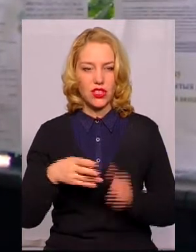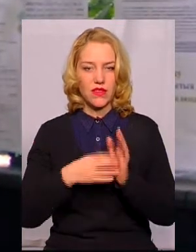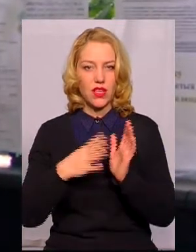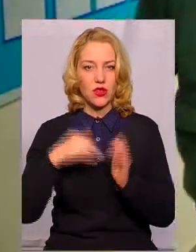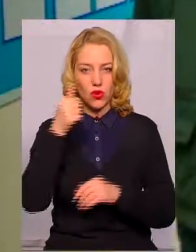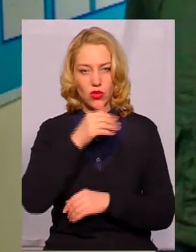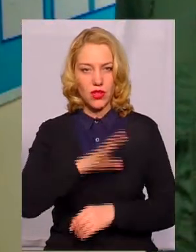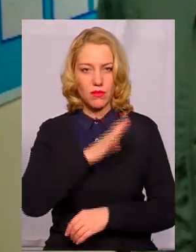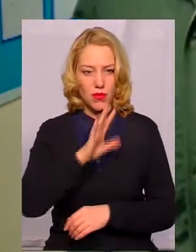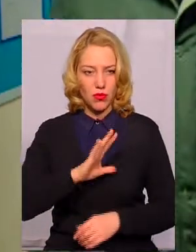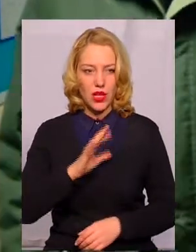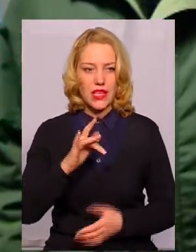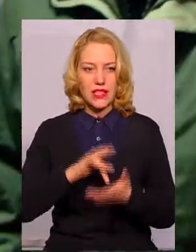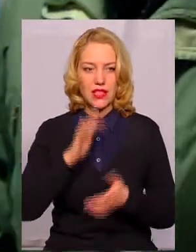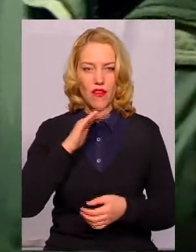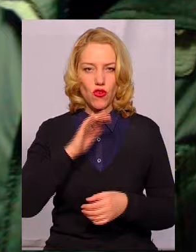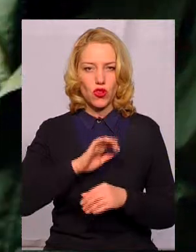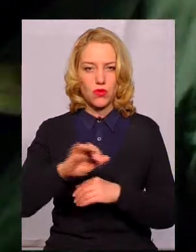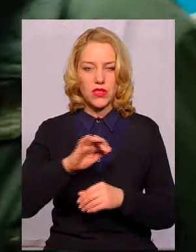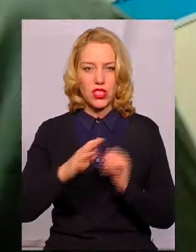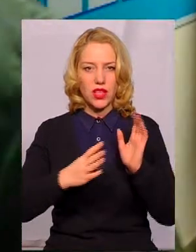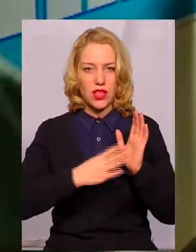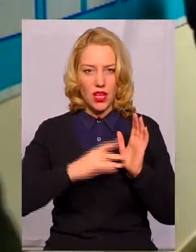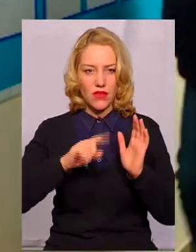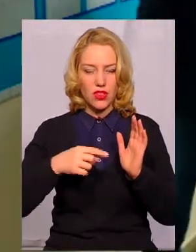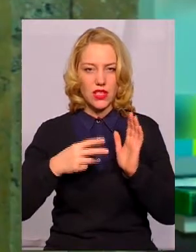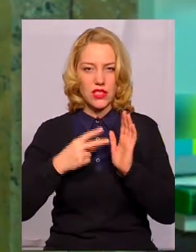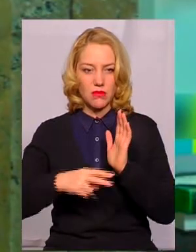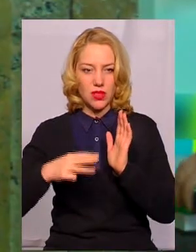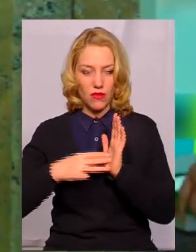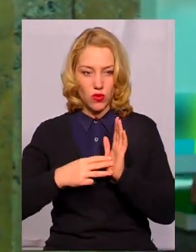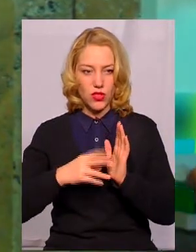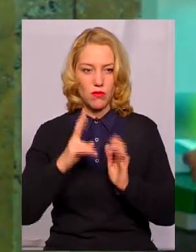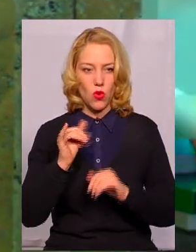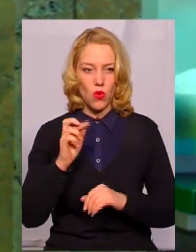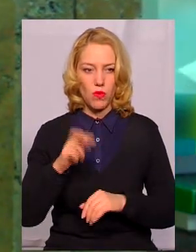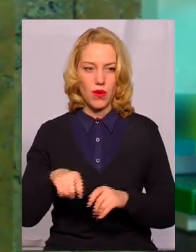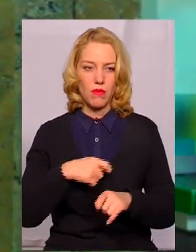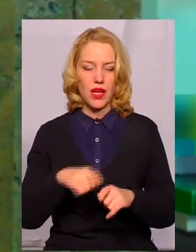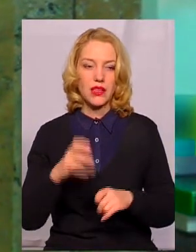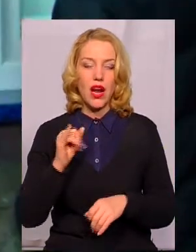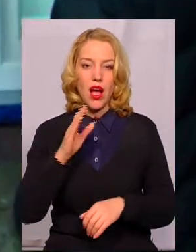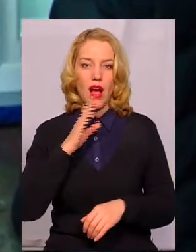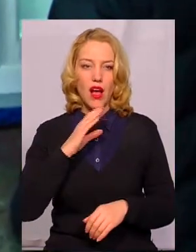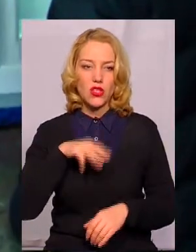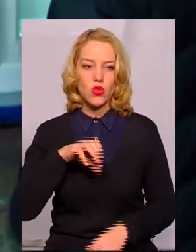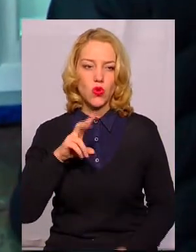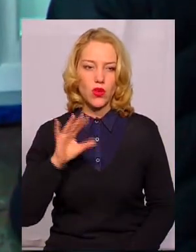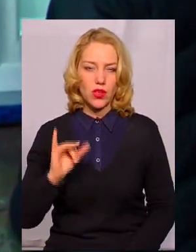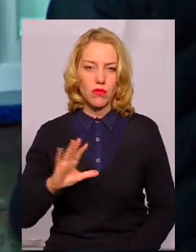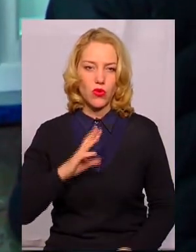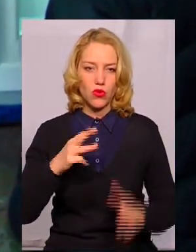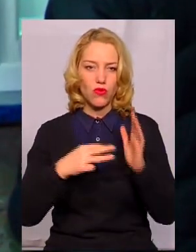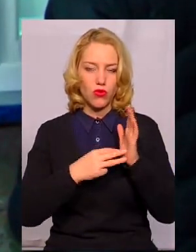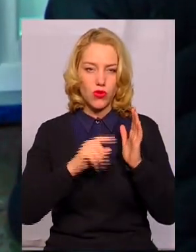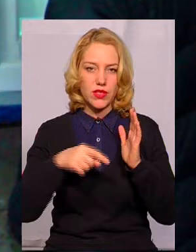складали централізоване водопостачання 9,78 грн за кубічний метр води, а водовідведення 8,50